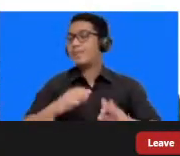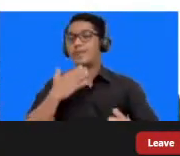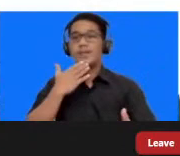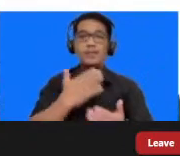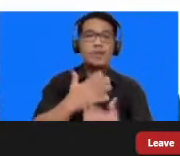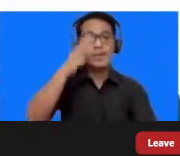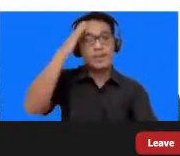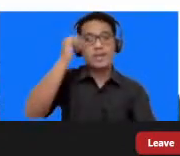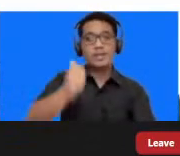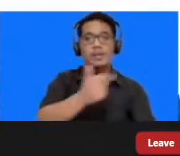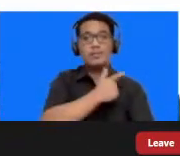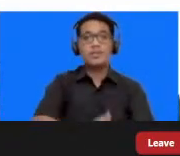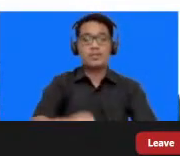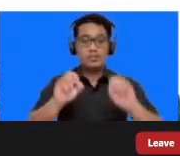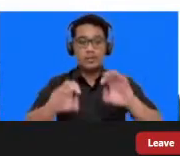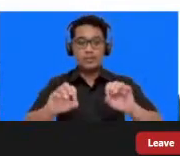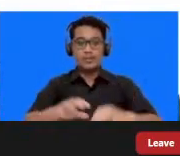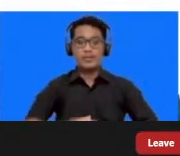wabarakatuh.